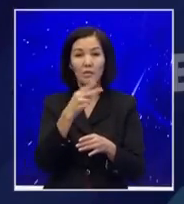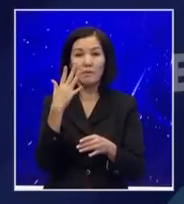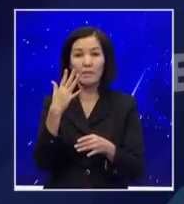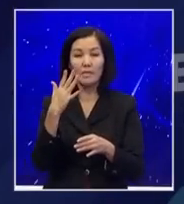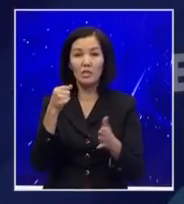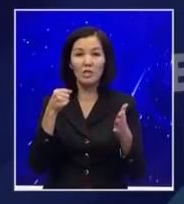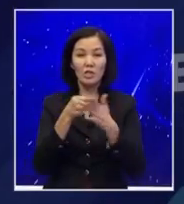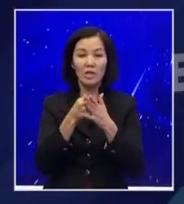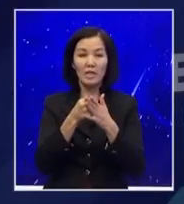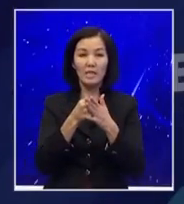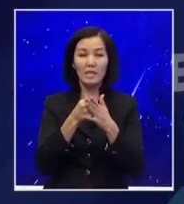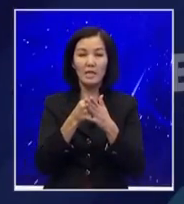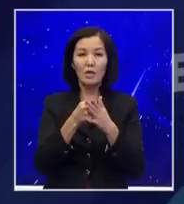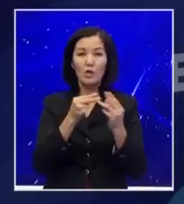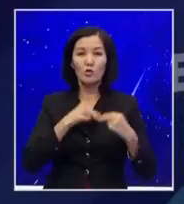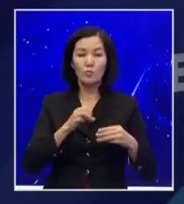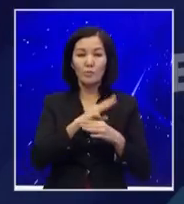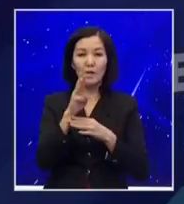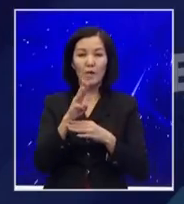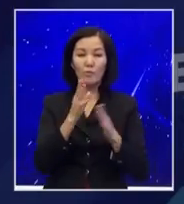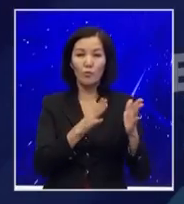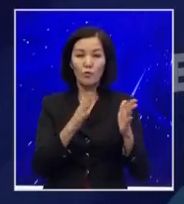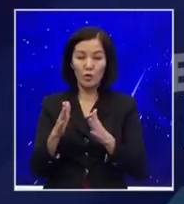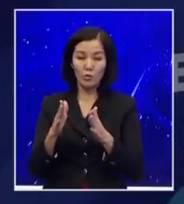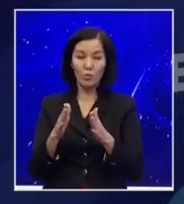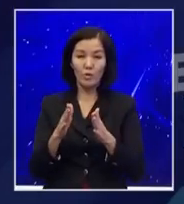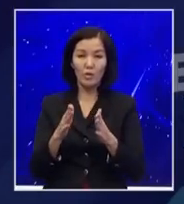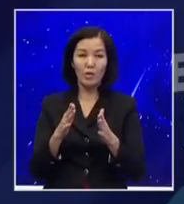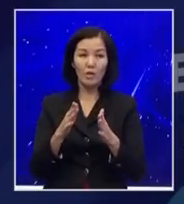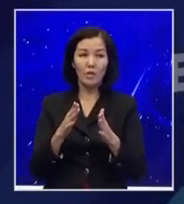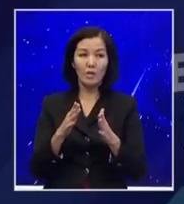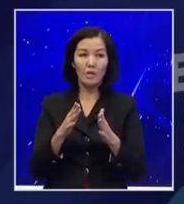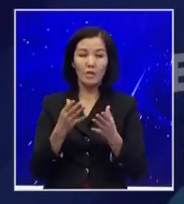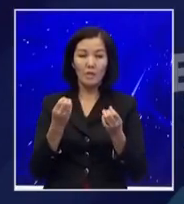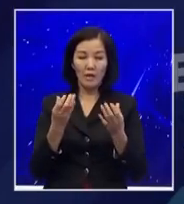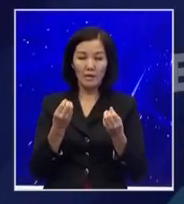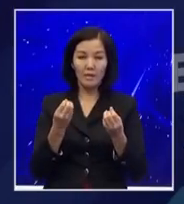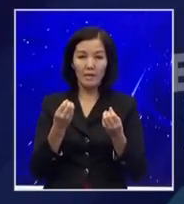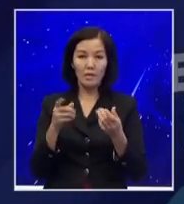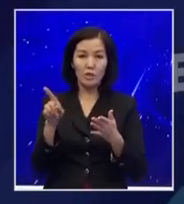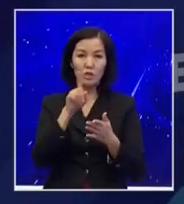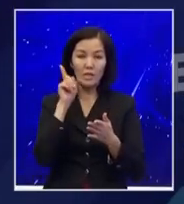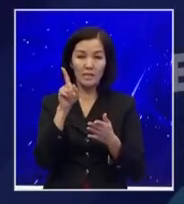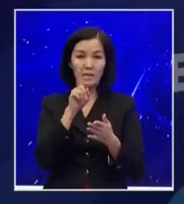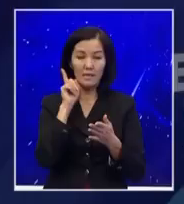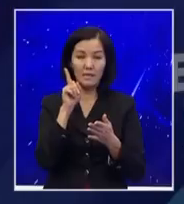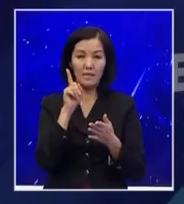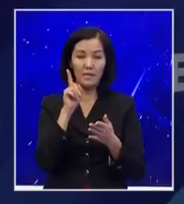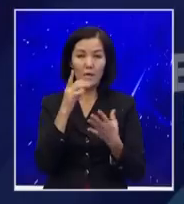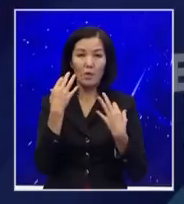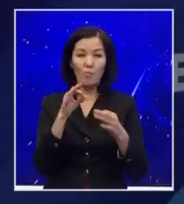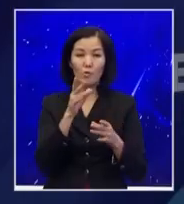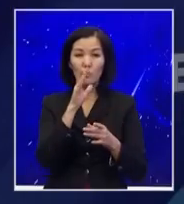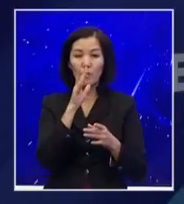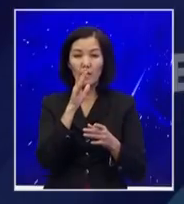дейін жастарды жұмыспен қамту, тұрақты жұмыспен қамту, соның ішінде және жастардың бос уақытын